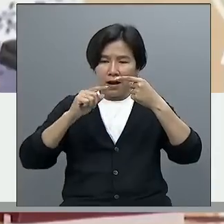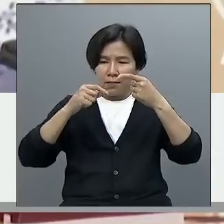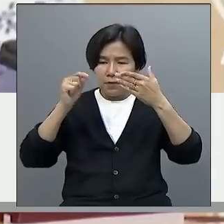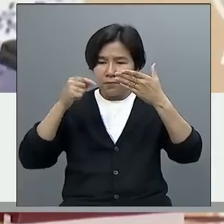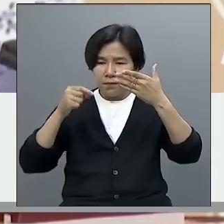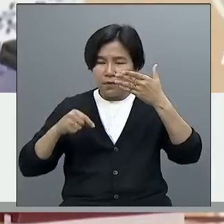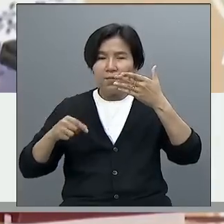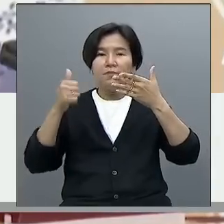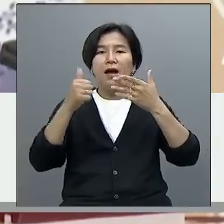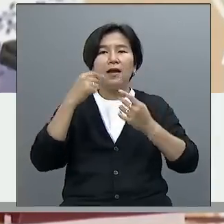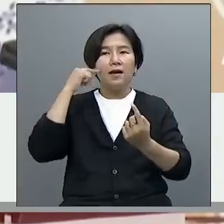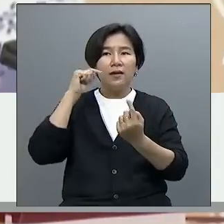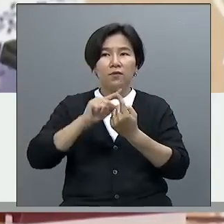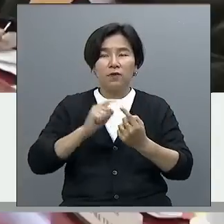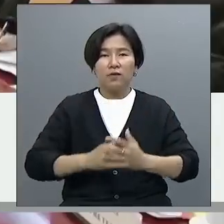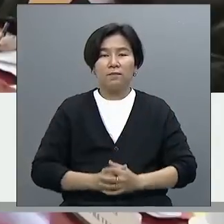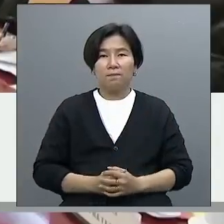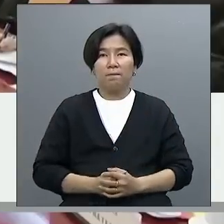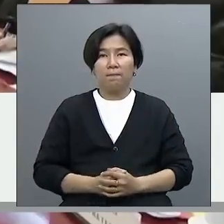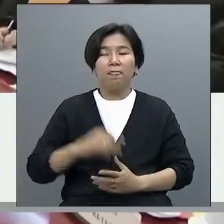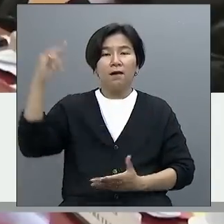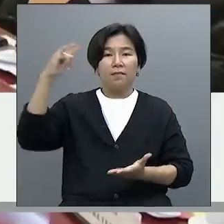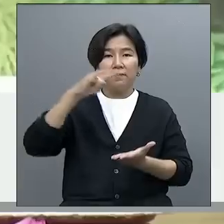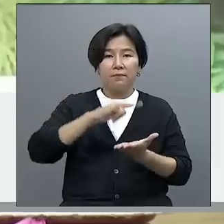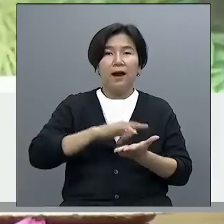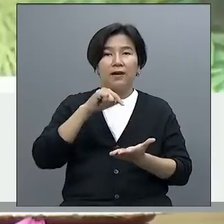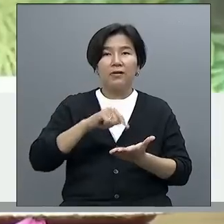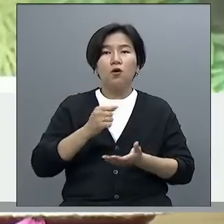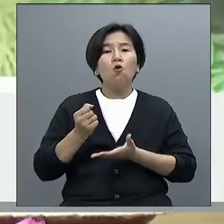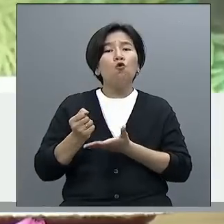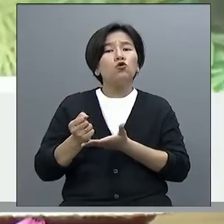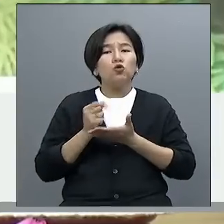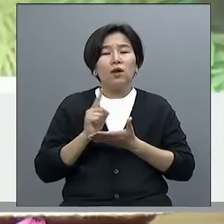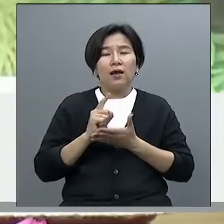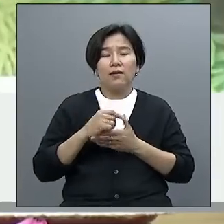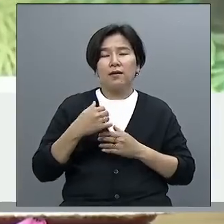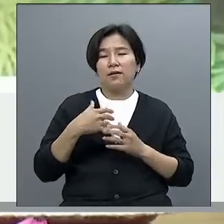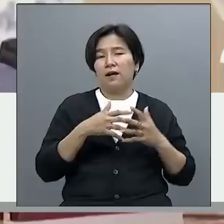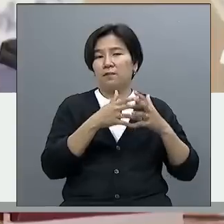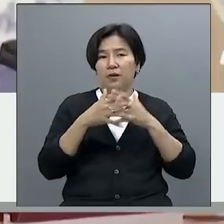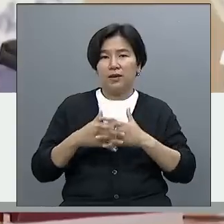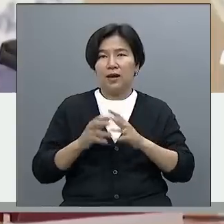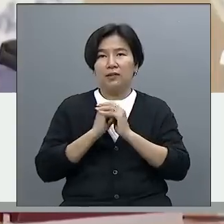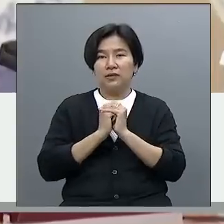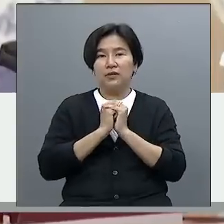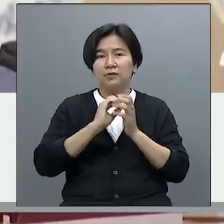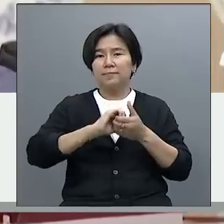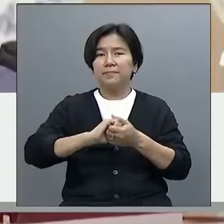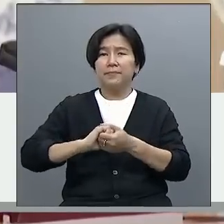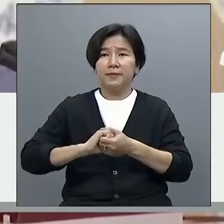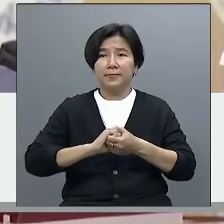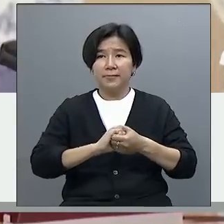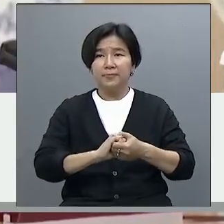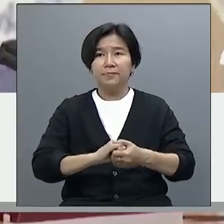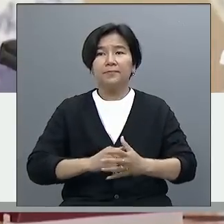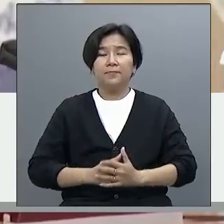ทั้งแสดงความหวังเค้าว่า bringksและการเยือนในครั้งนี้จะช่วยให้ความสัมพันธ์ระหว่างสหรัฐกับจีนมีเสถียรภาพและ